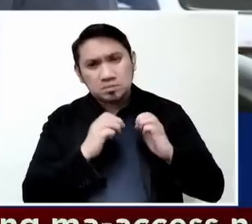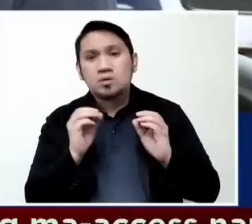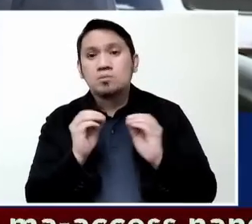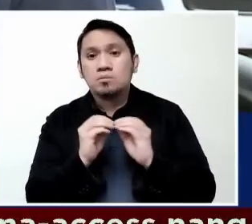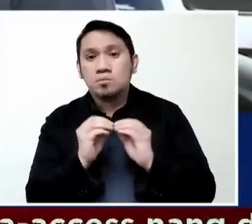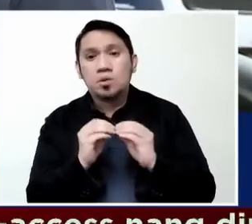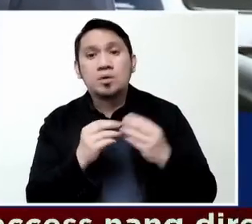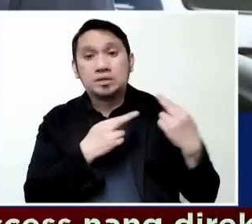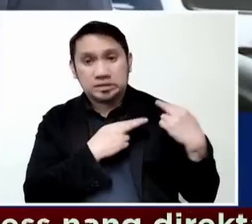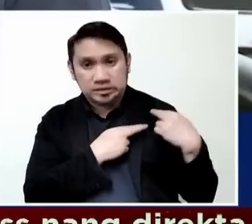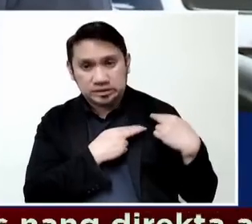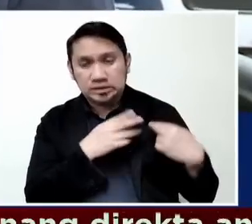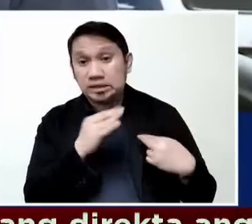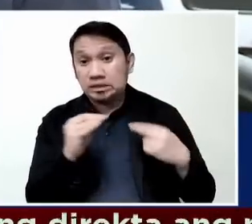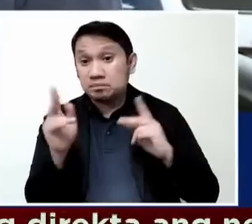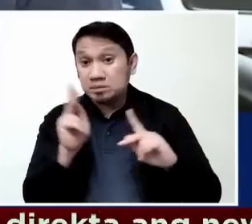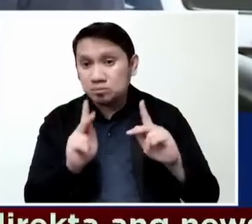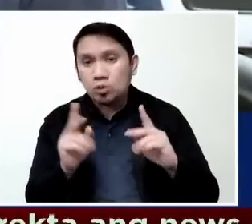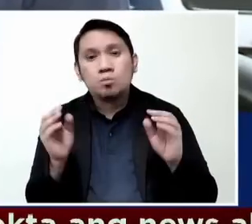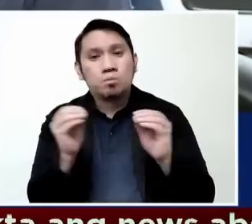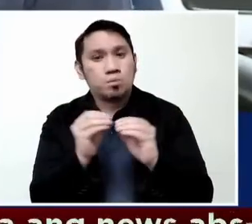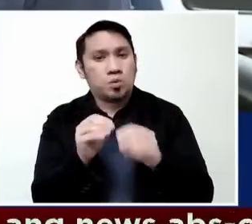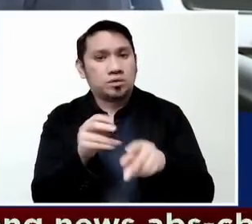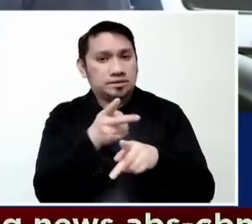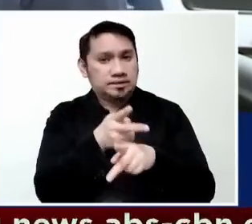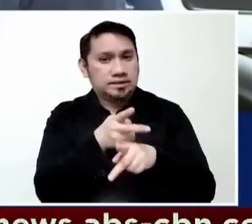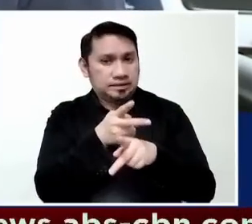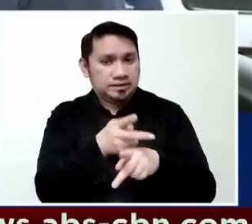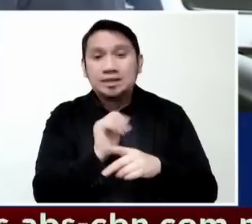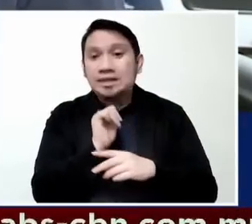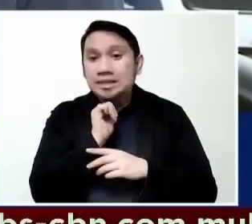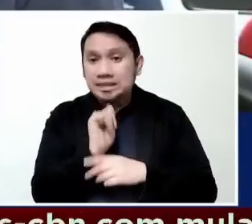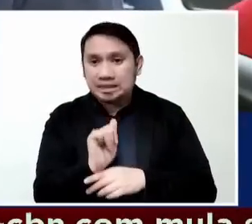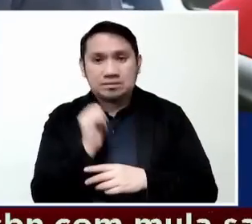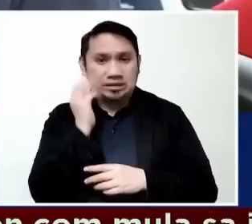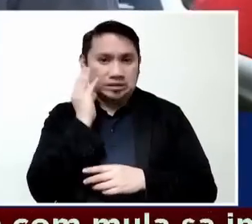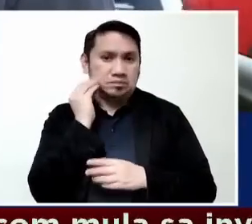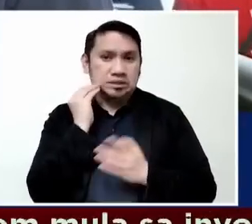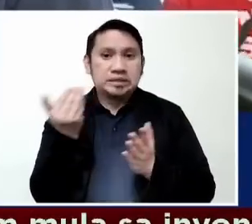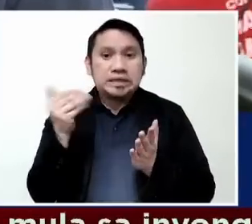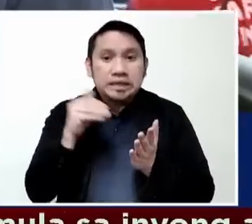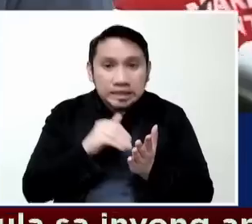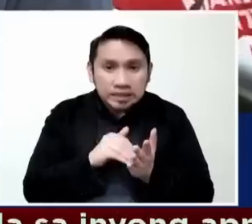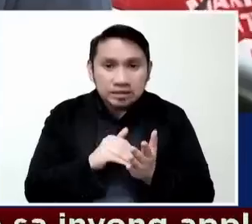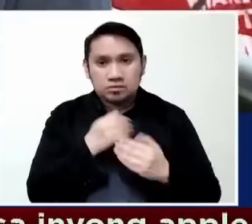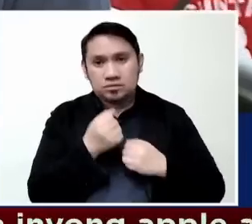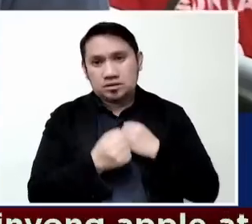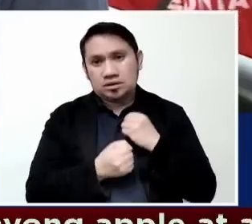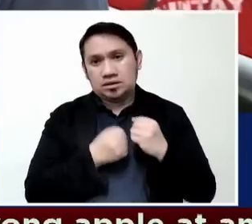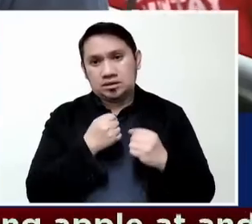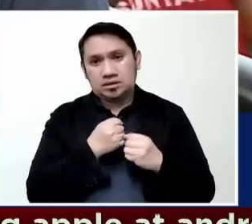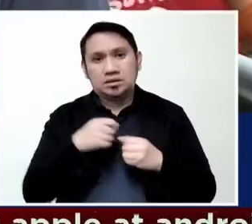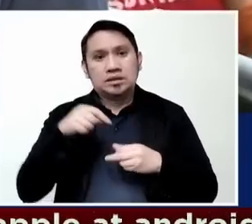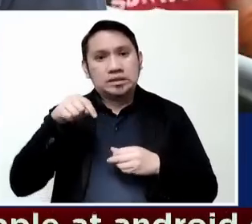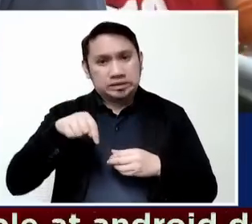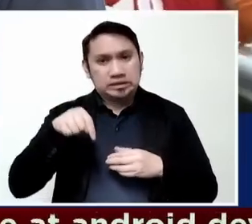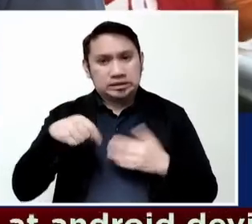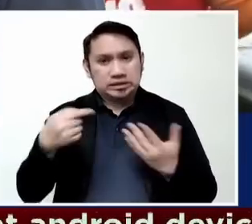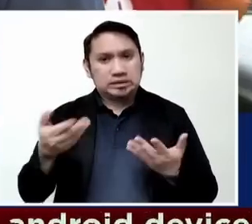at maingat ang mas maraming tao para hindi na muling maranasan ang hirap at bighati nitong